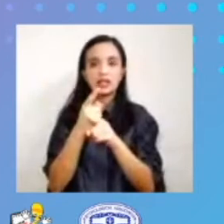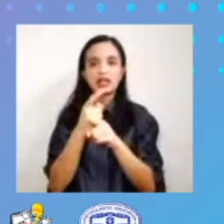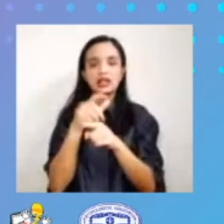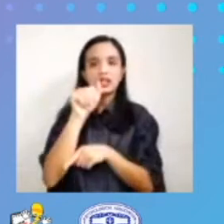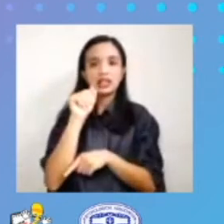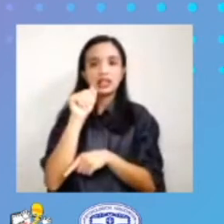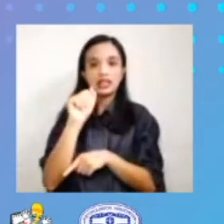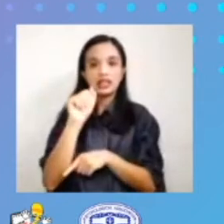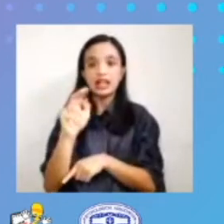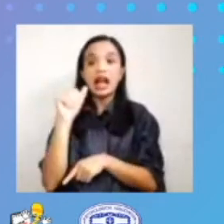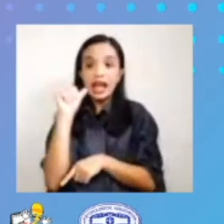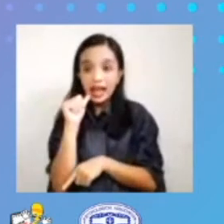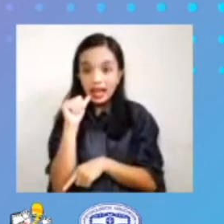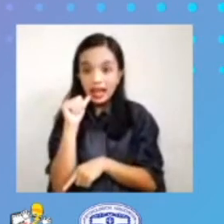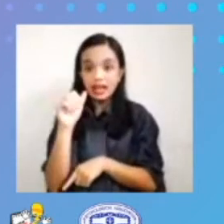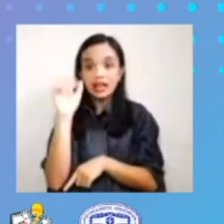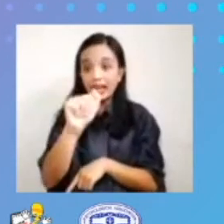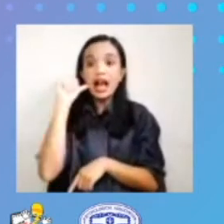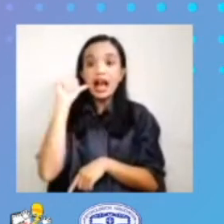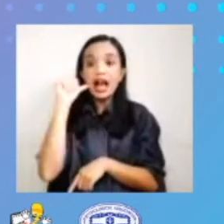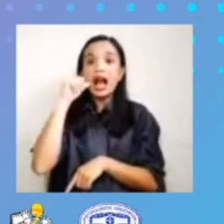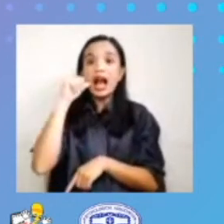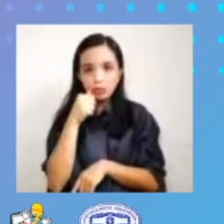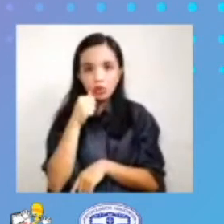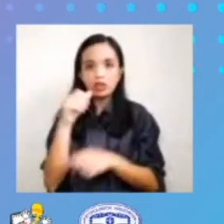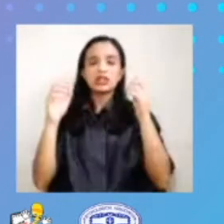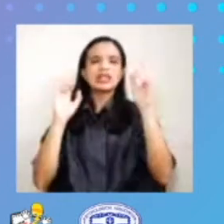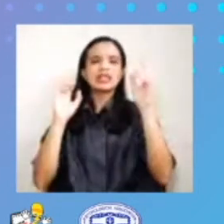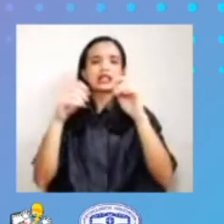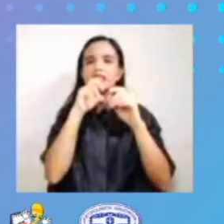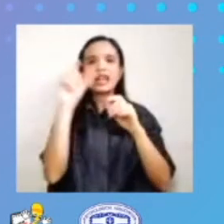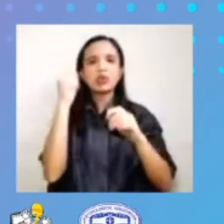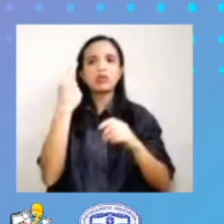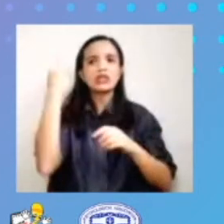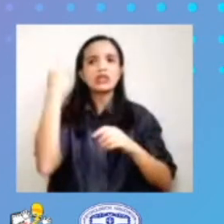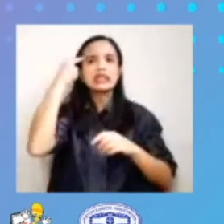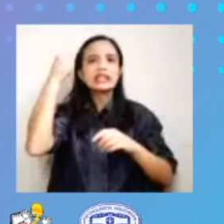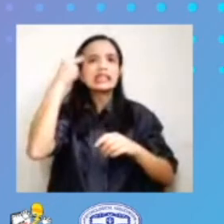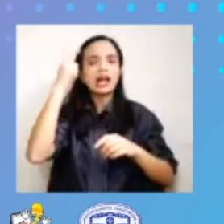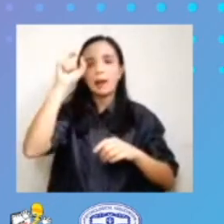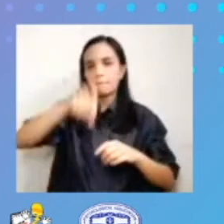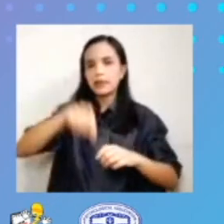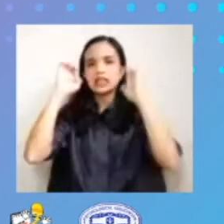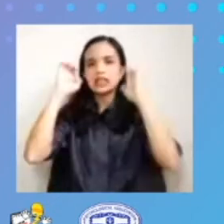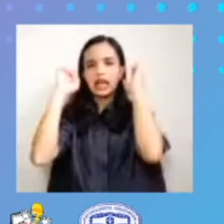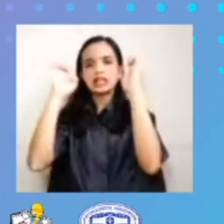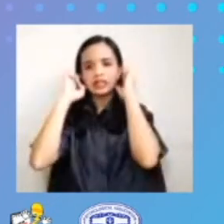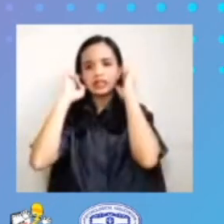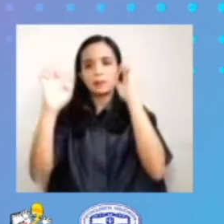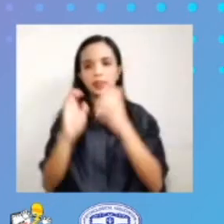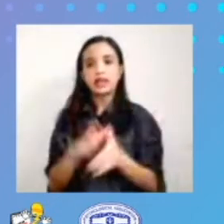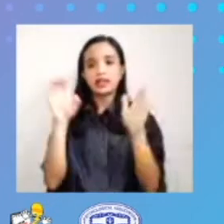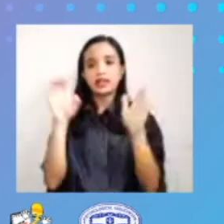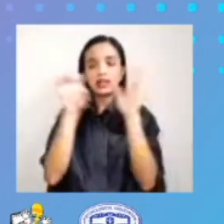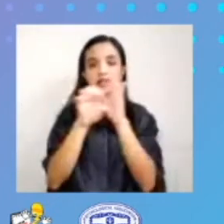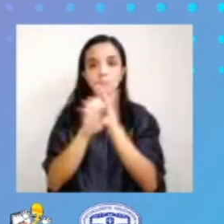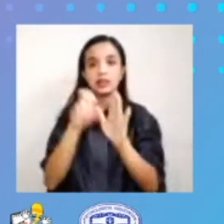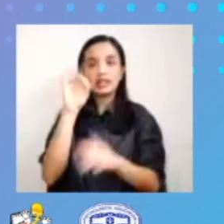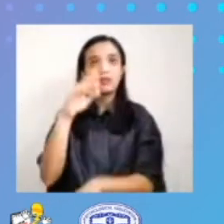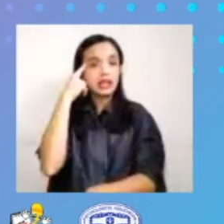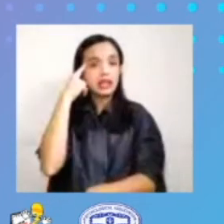So, iniisip ko kanina, sisimulan ko siguro yung isang dance muna, kasi dati nagsasayaw kami dito sa bahay. Isang